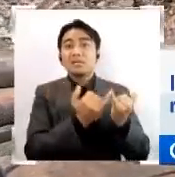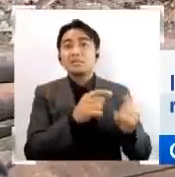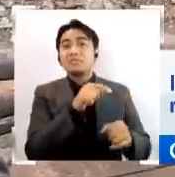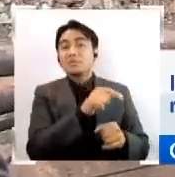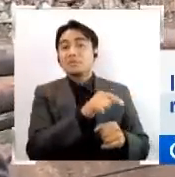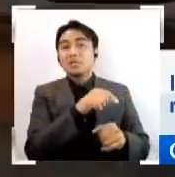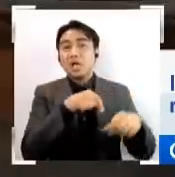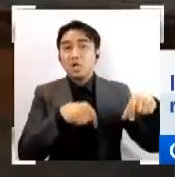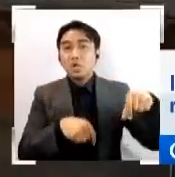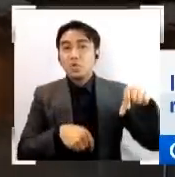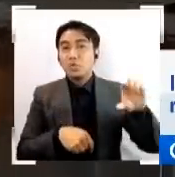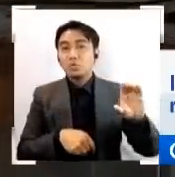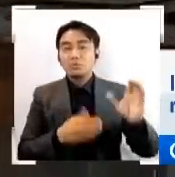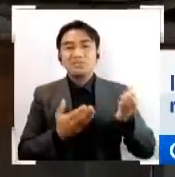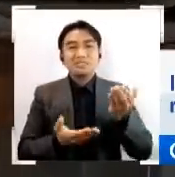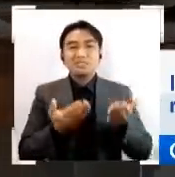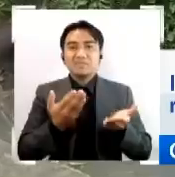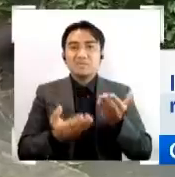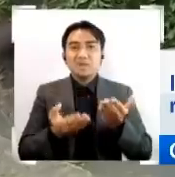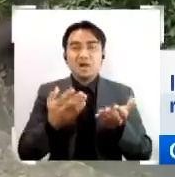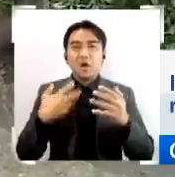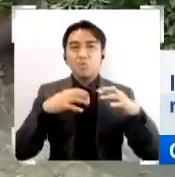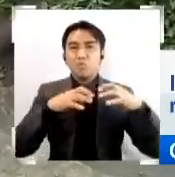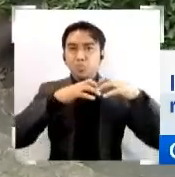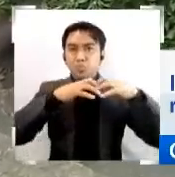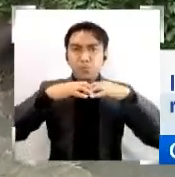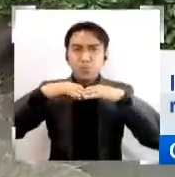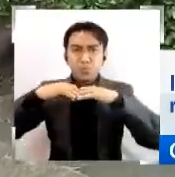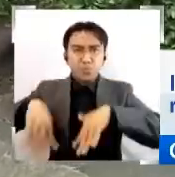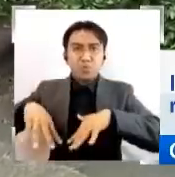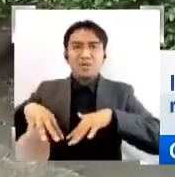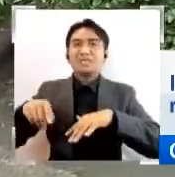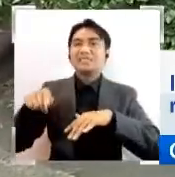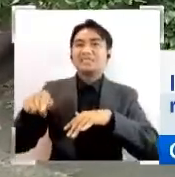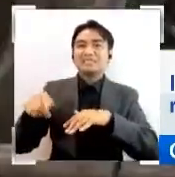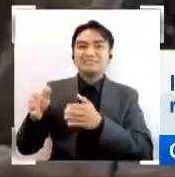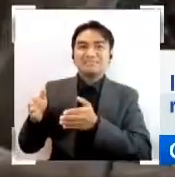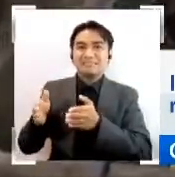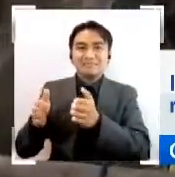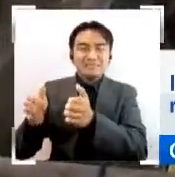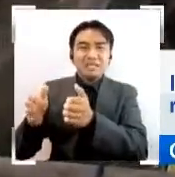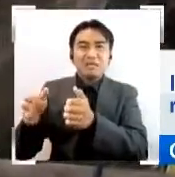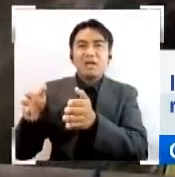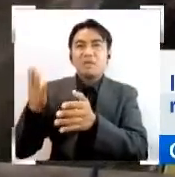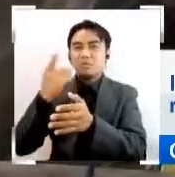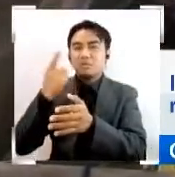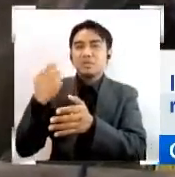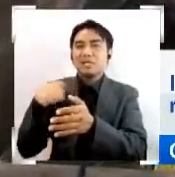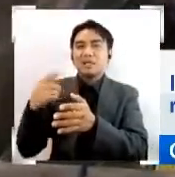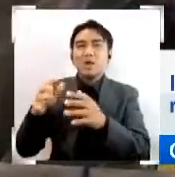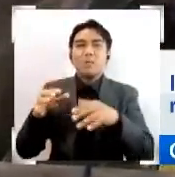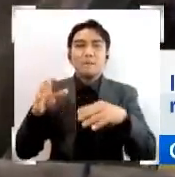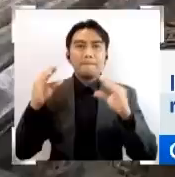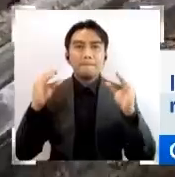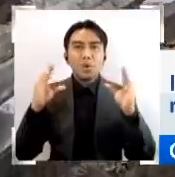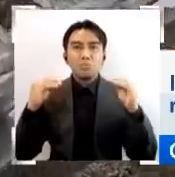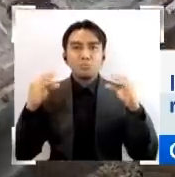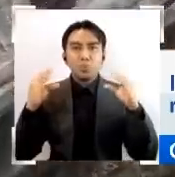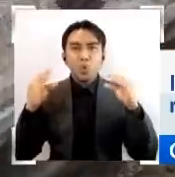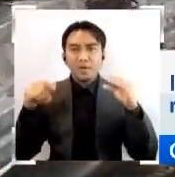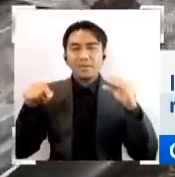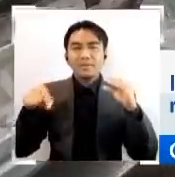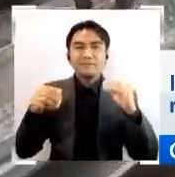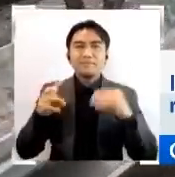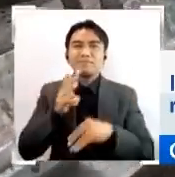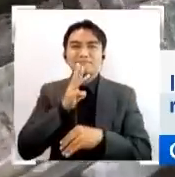baka gumuho sa creek ang mga bahay dahil basang-basa na ang lupa sa ilang araw na ulan. Lumambot na yung lupa, nahulog